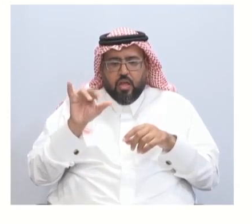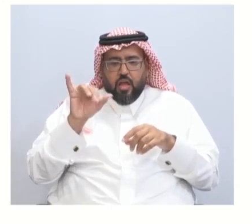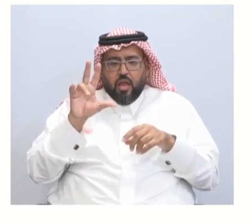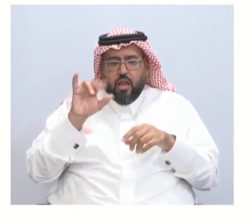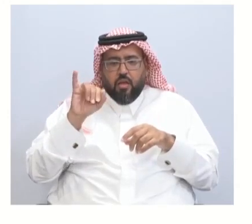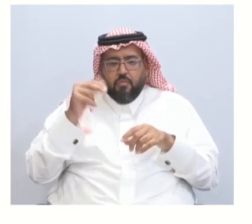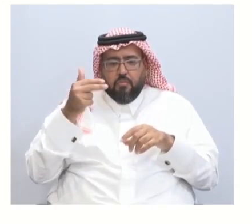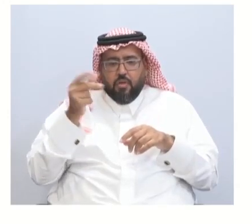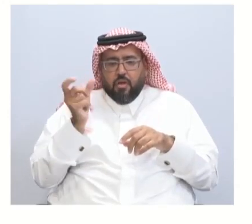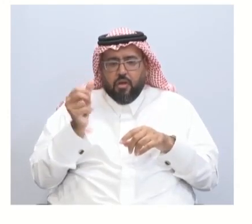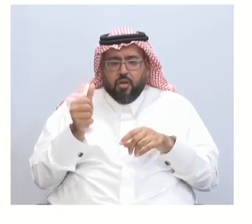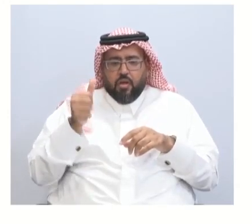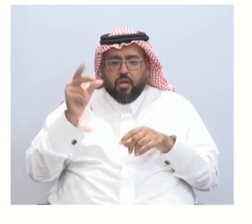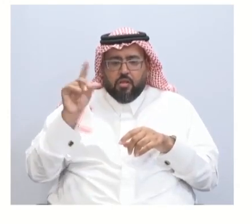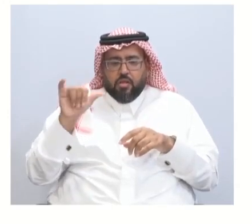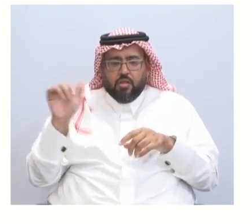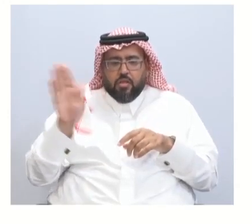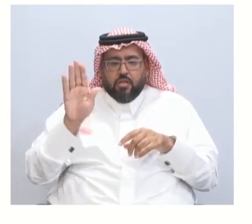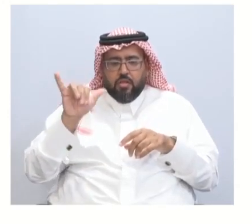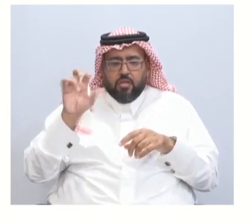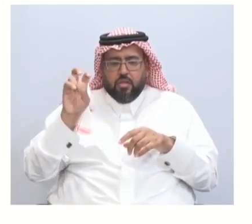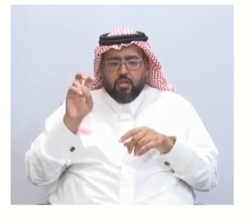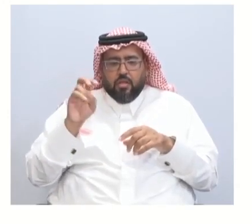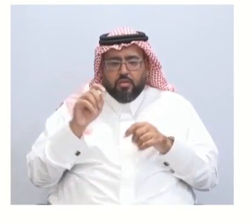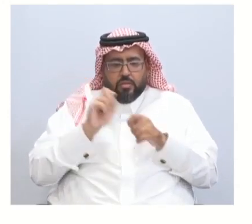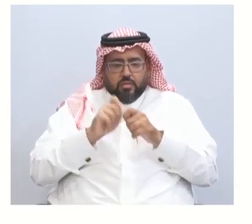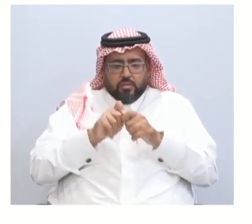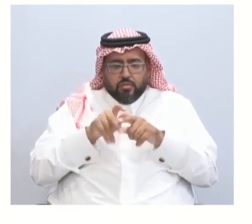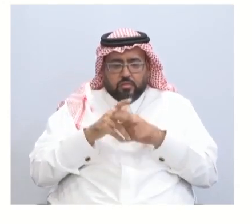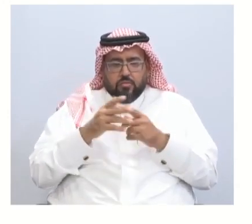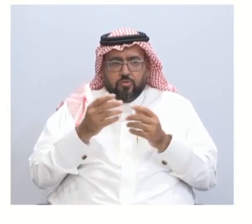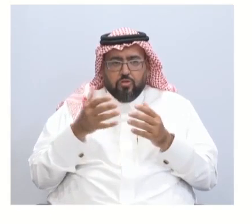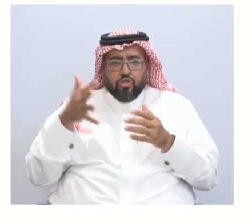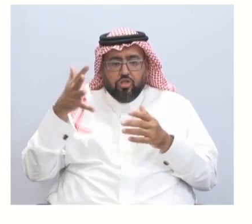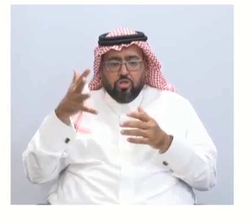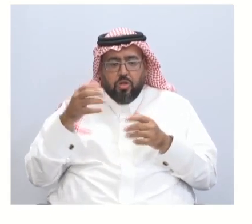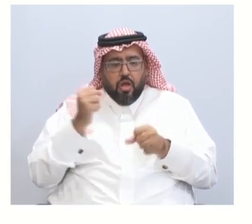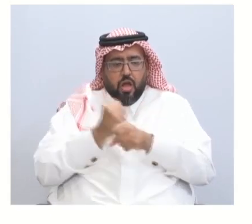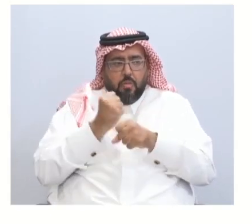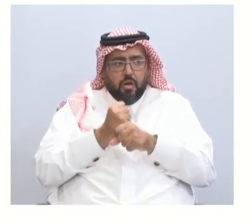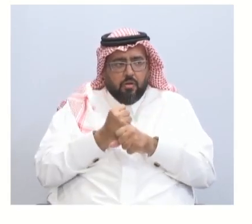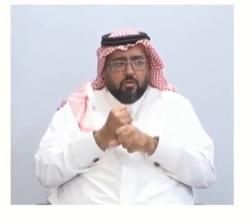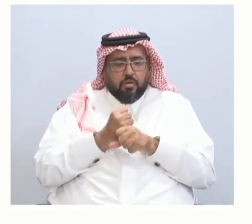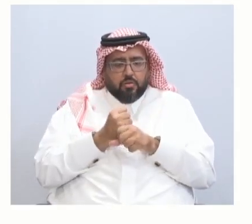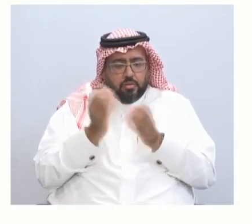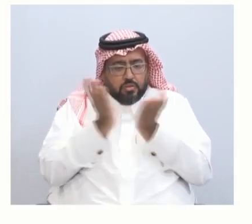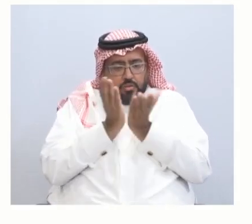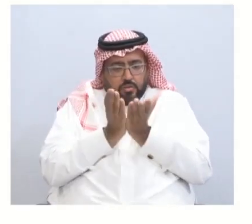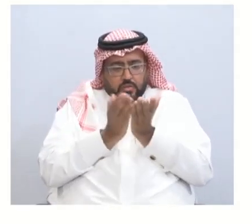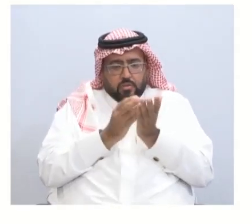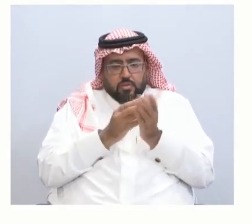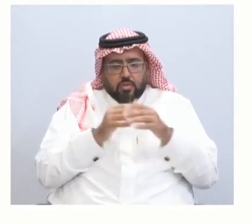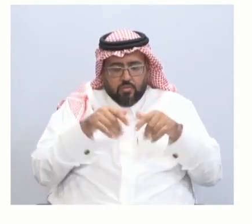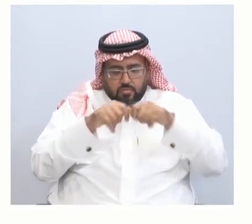يه احدى التقنيات المتقدمه فقد استعمل لدراسه